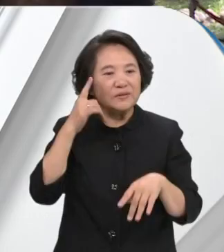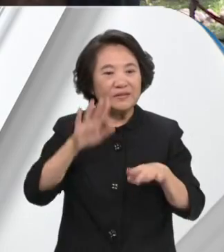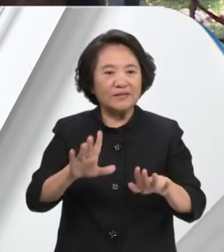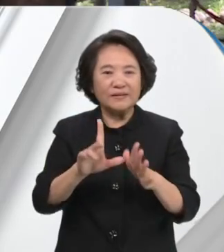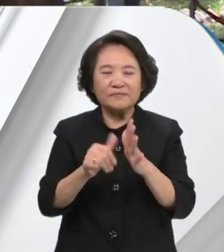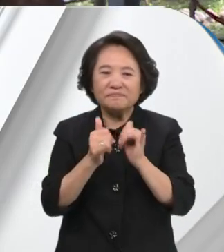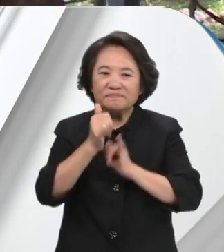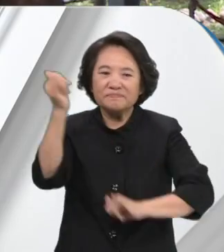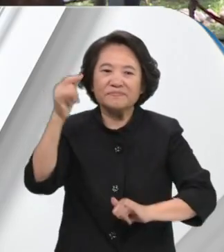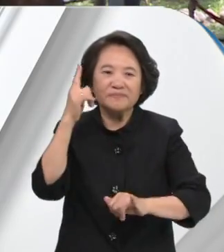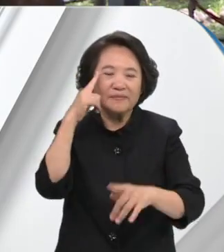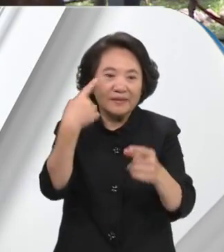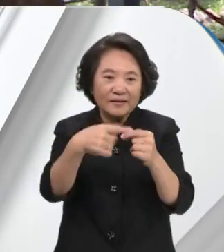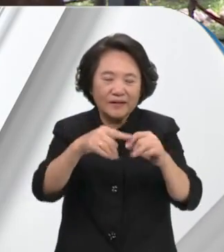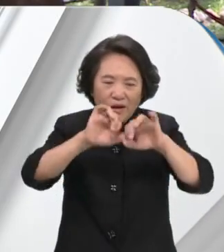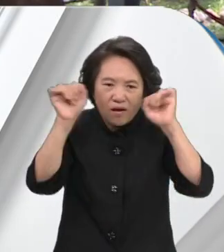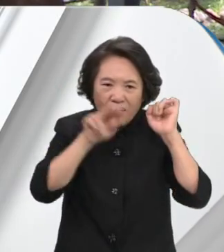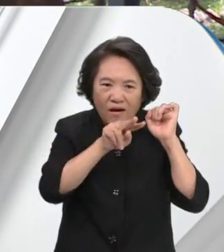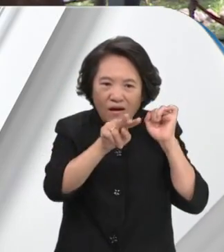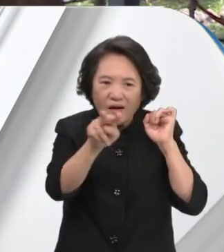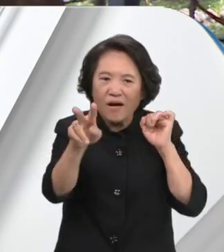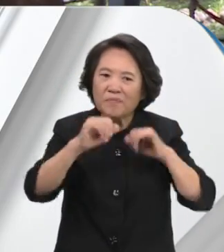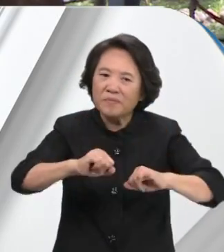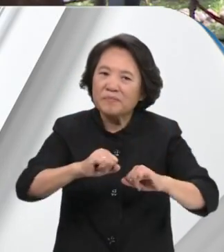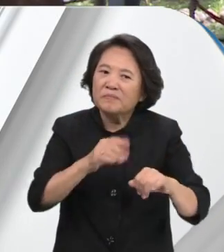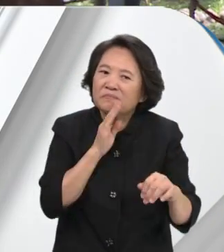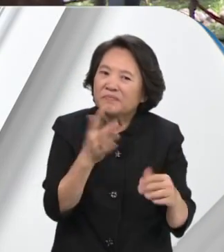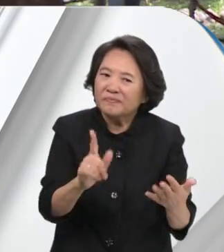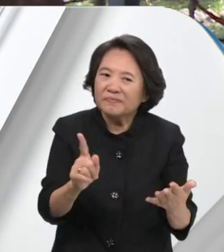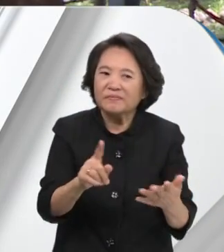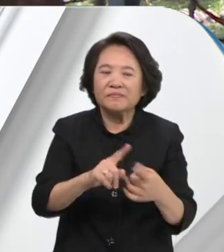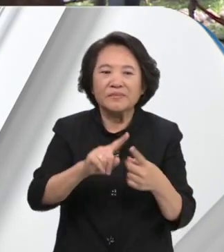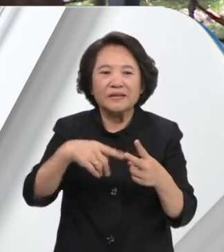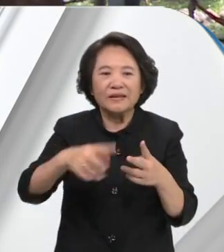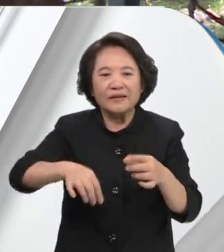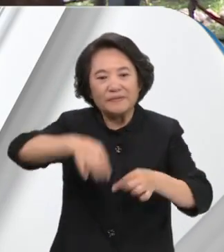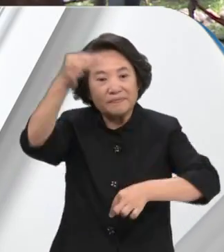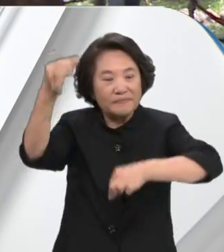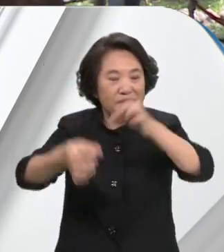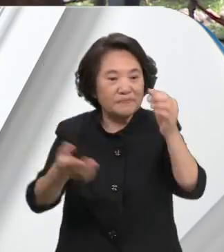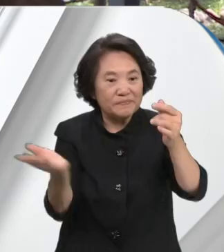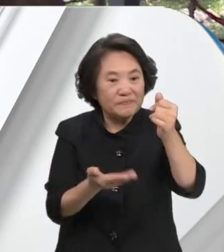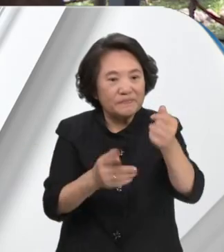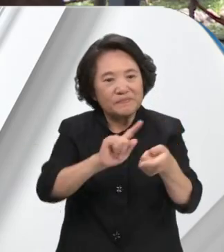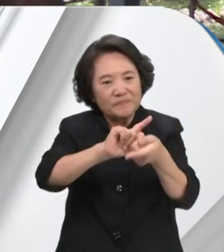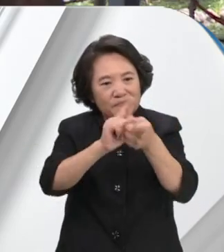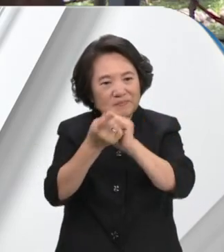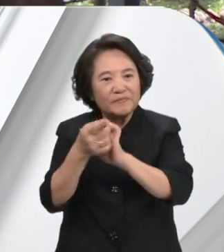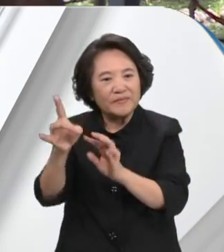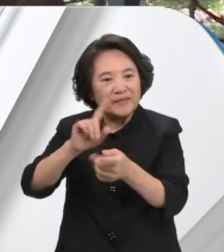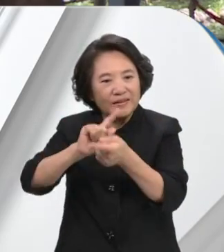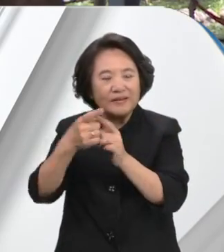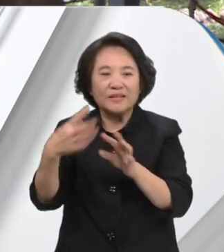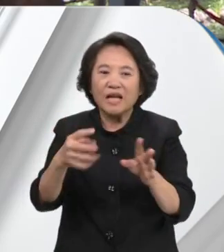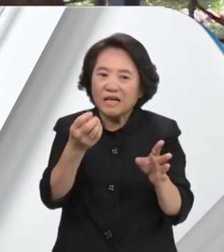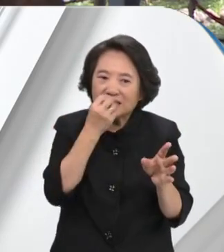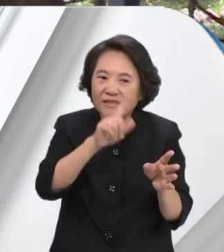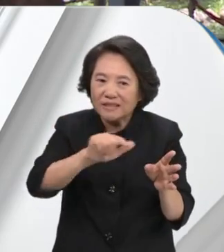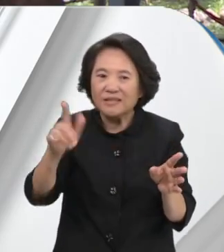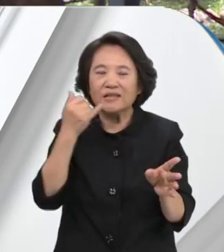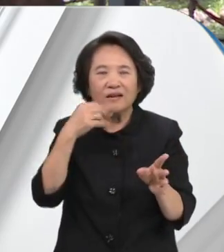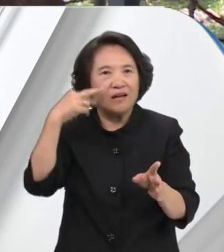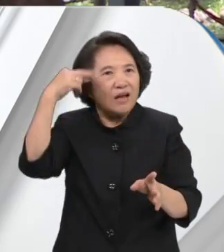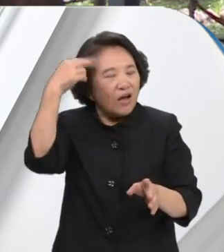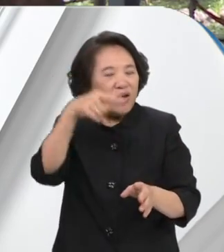了了解米的生存咯呢，然后就从稻草它在利用，然后也可以在食用上的